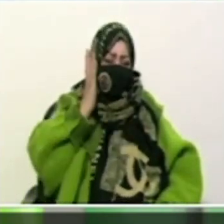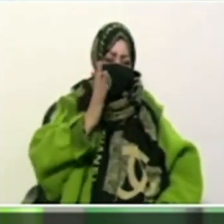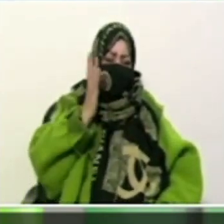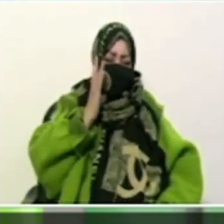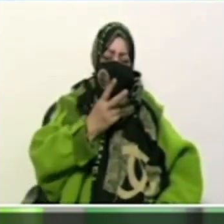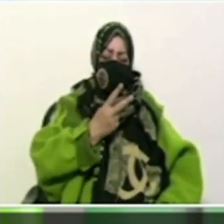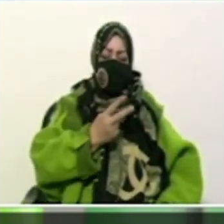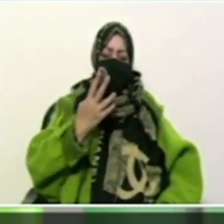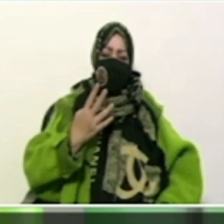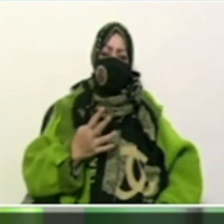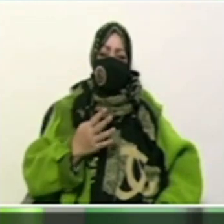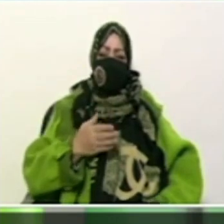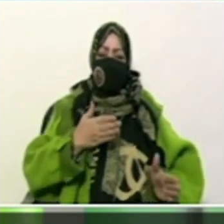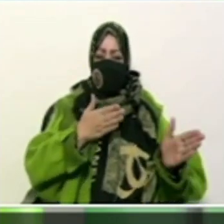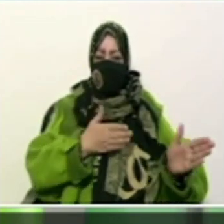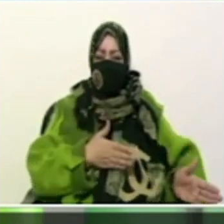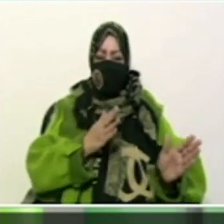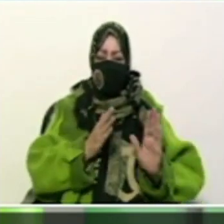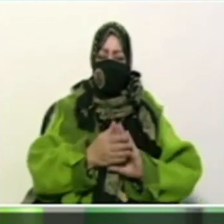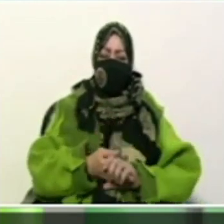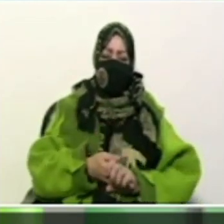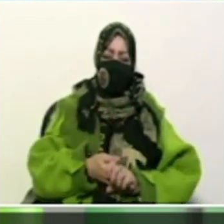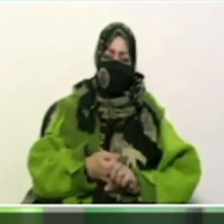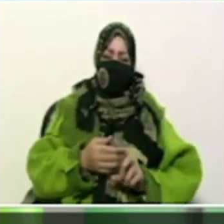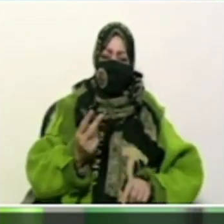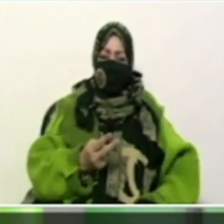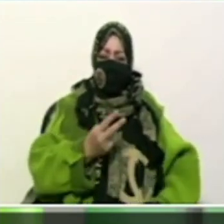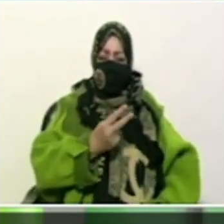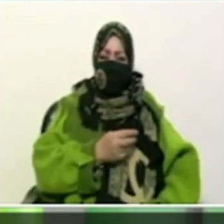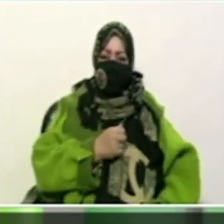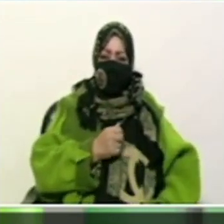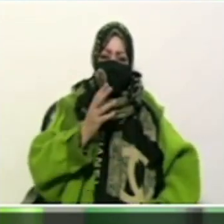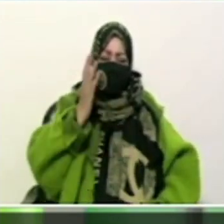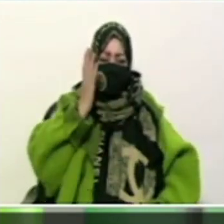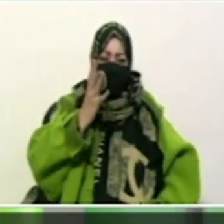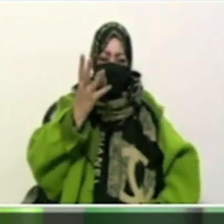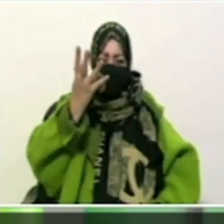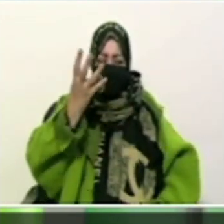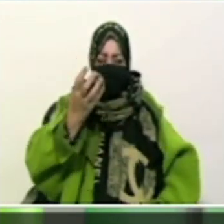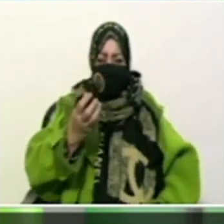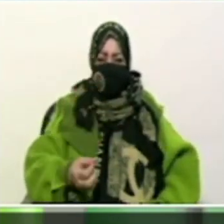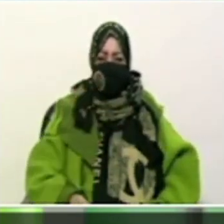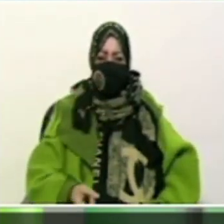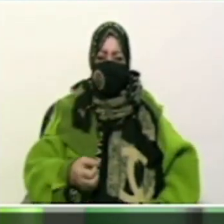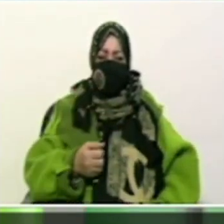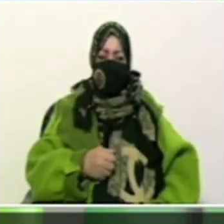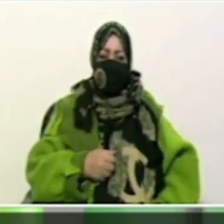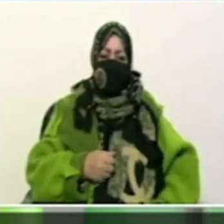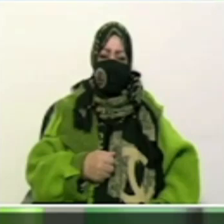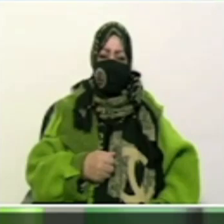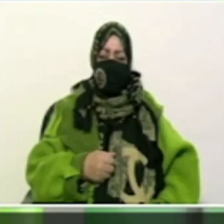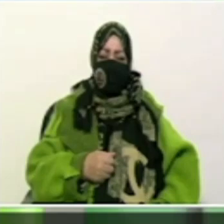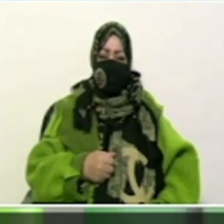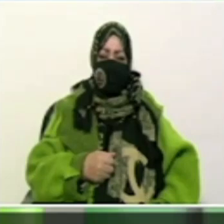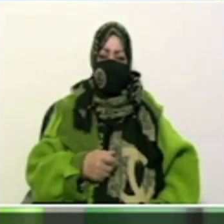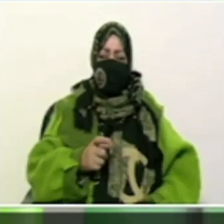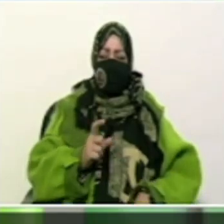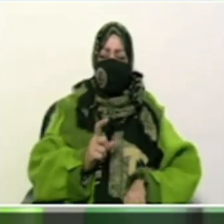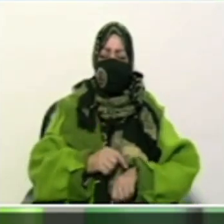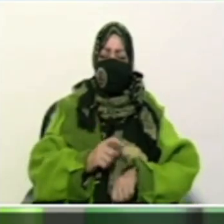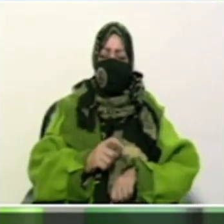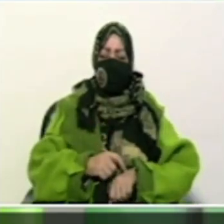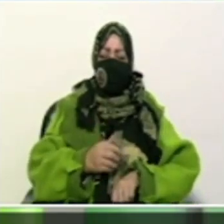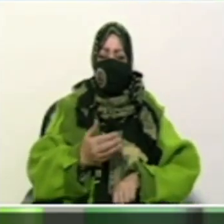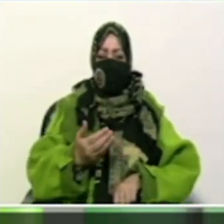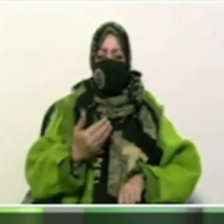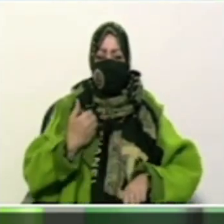ديما نصلي قبل الساعة، نصلي وندعي بعد الفجر. نعم. وفي يقول لك لا لانني عادي. لا